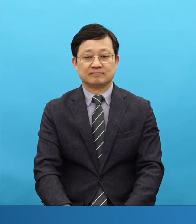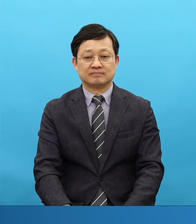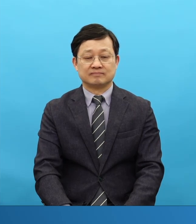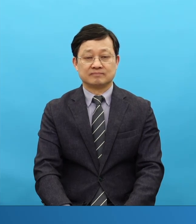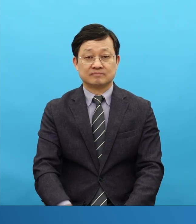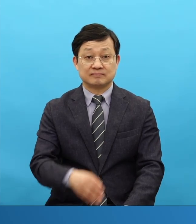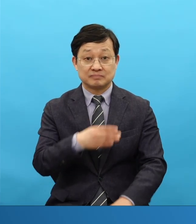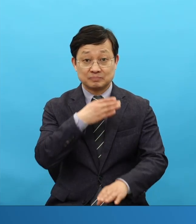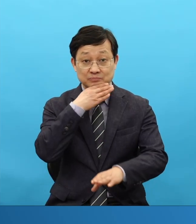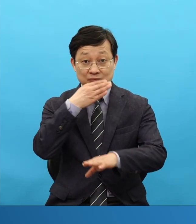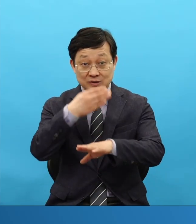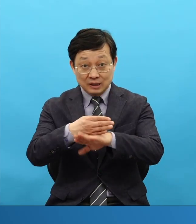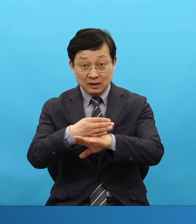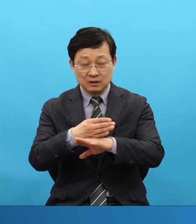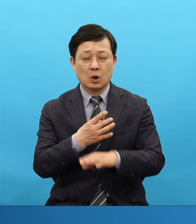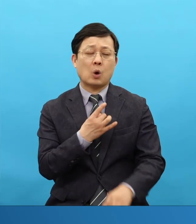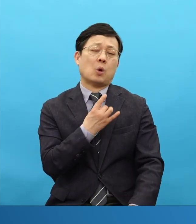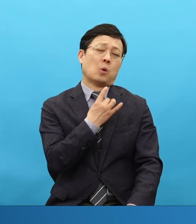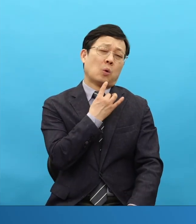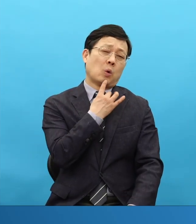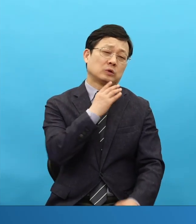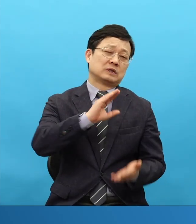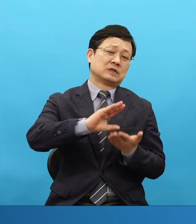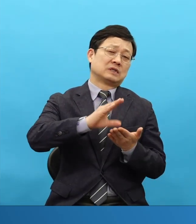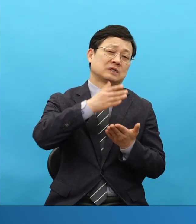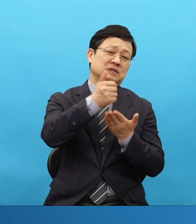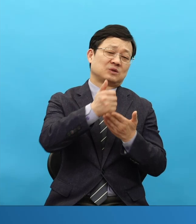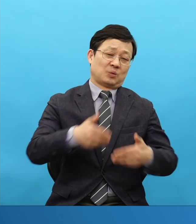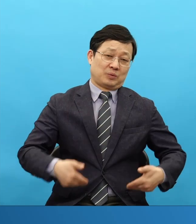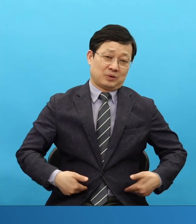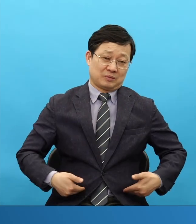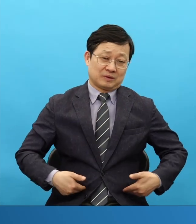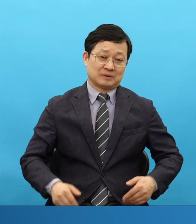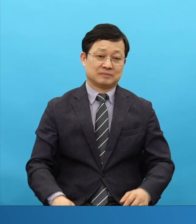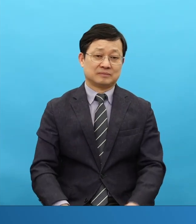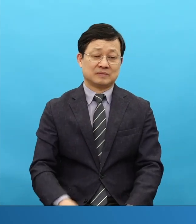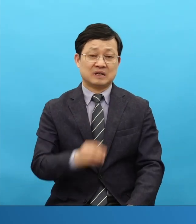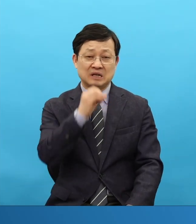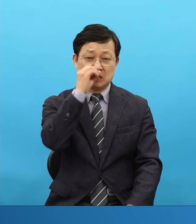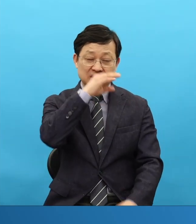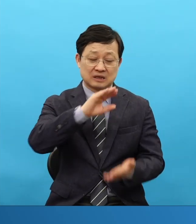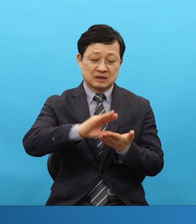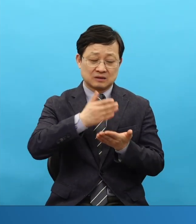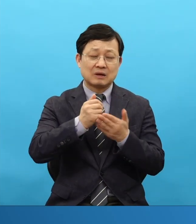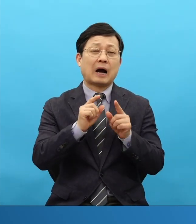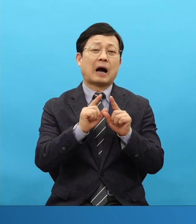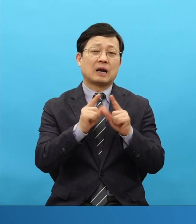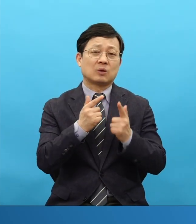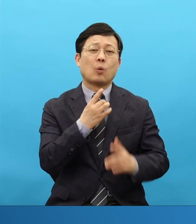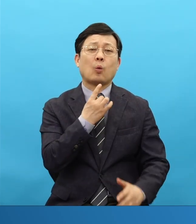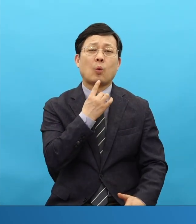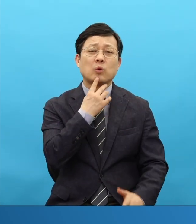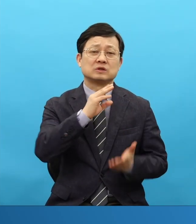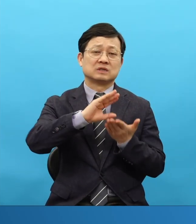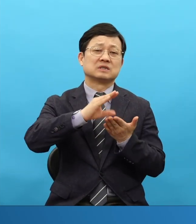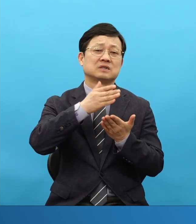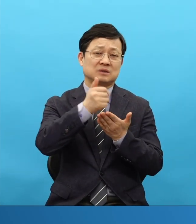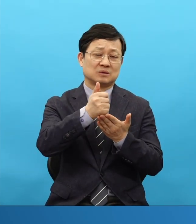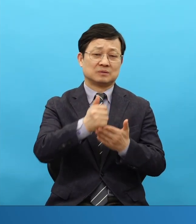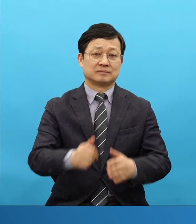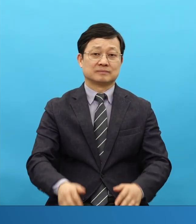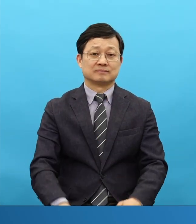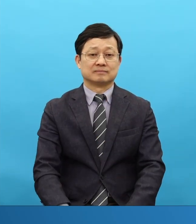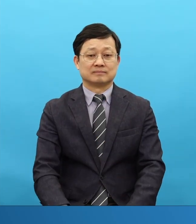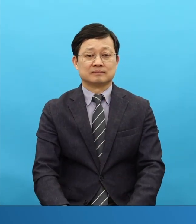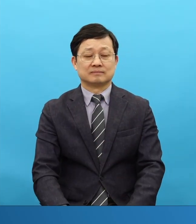오직 그리스도가 필요합니다. In North Korea, they need only Christ. 네, 그냥 그리스도 말고 오직 그리스도. Not just Christ,